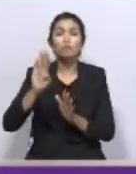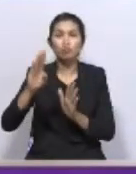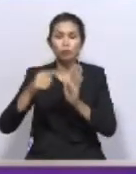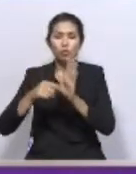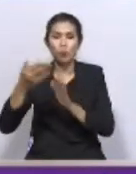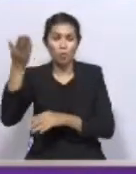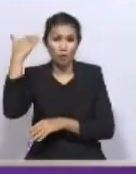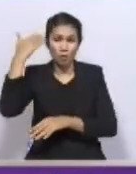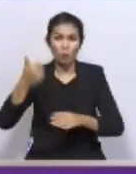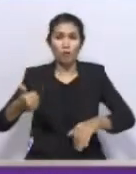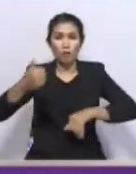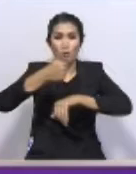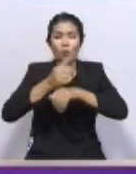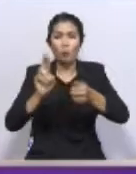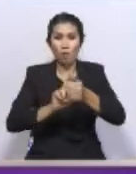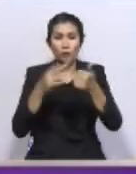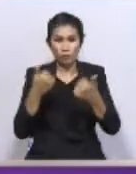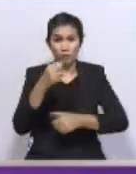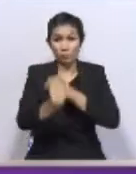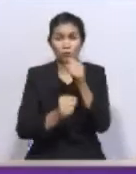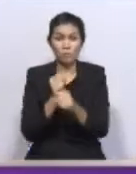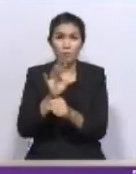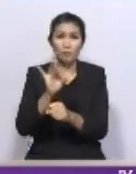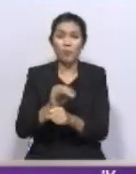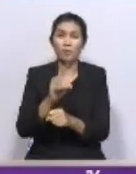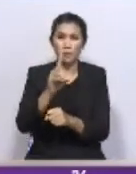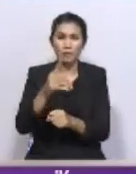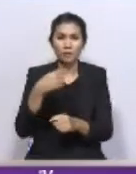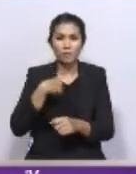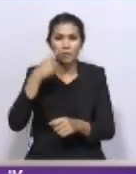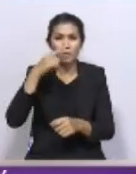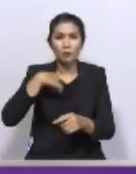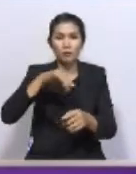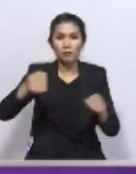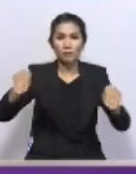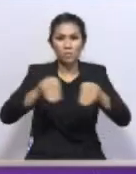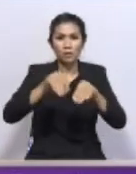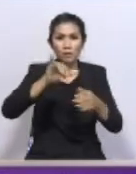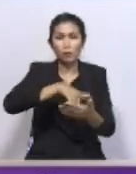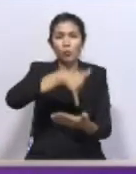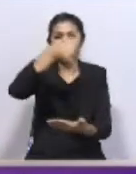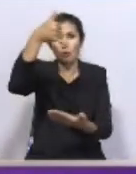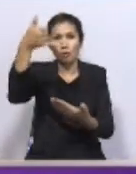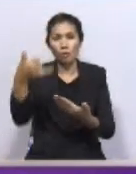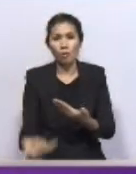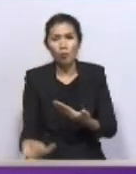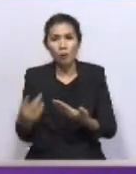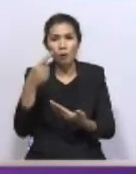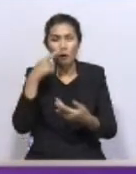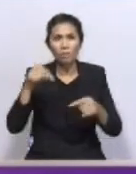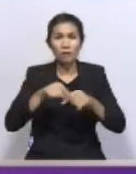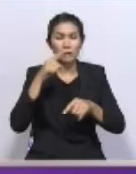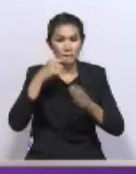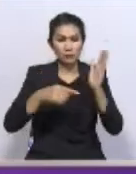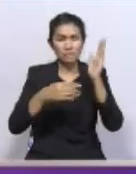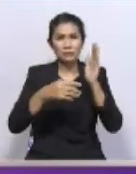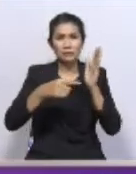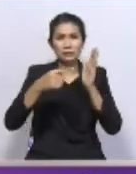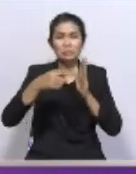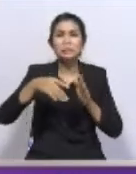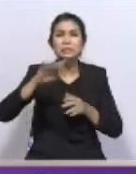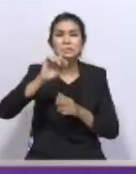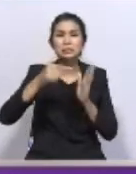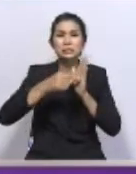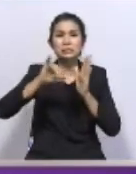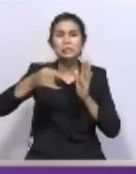รองอธิบดีกรมตำรวจวัย81ปีค่ะที่เสียชีวิตจากเหตุตกตึกห้างสรรพสินค้าชื่อดังย่านแจ้งวัฒนะ